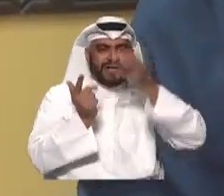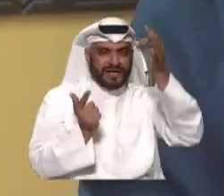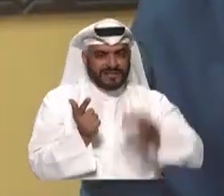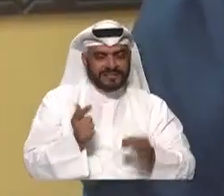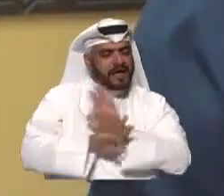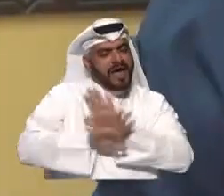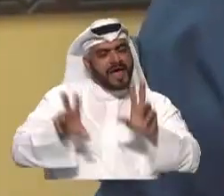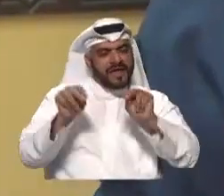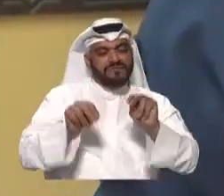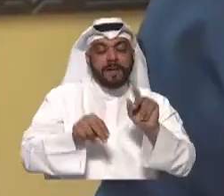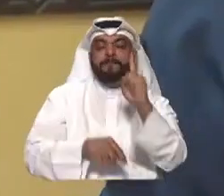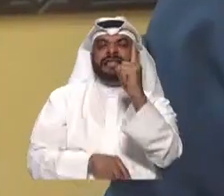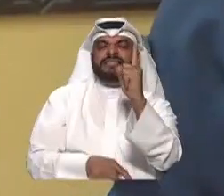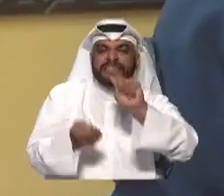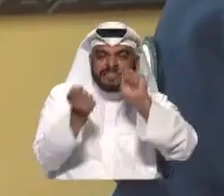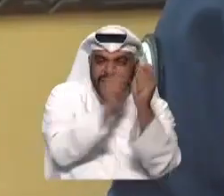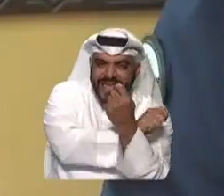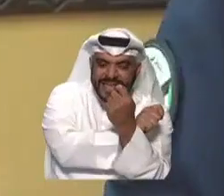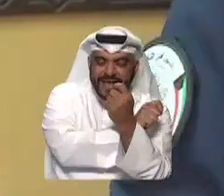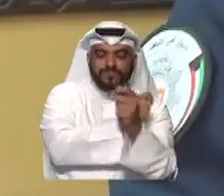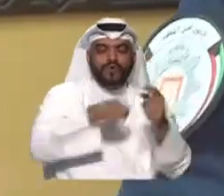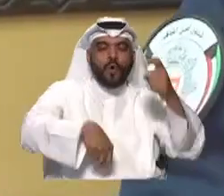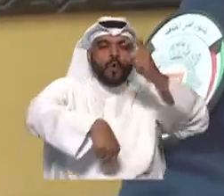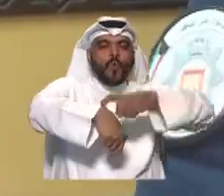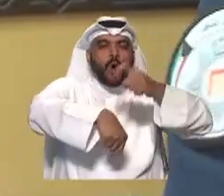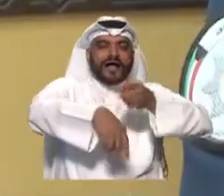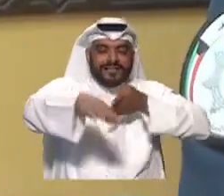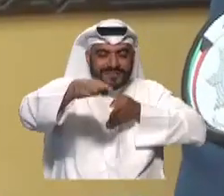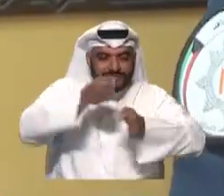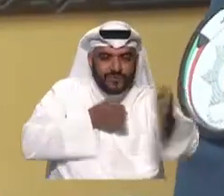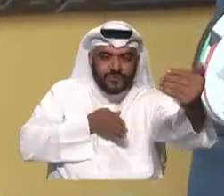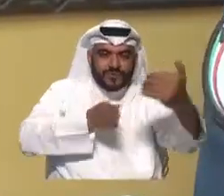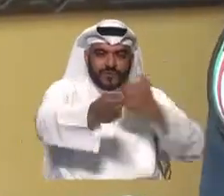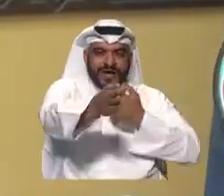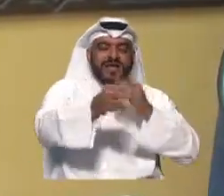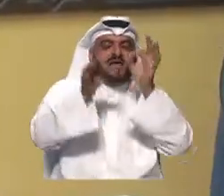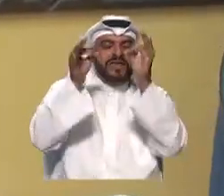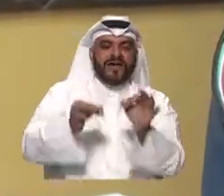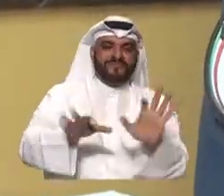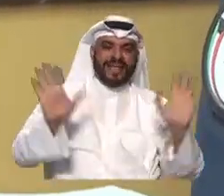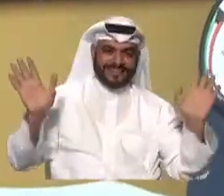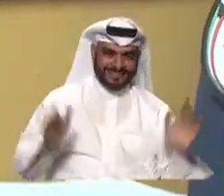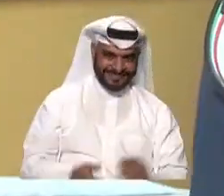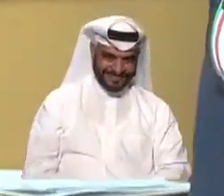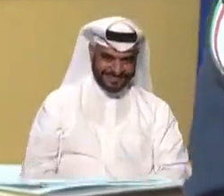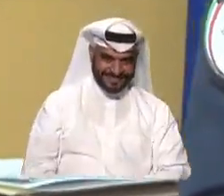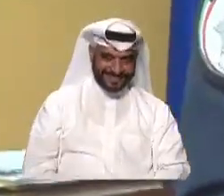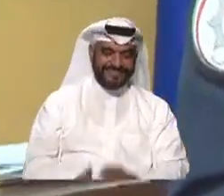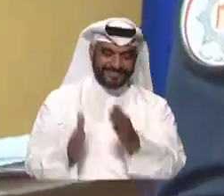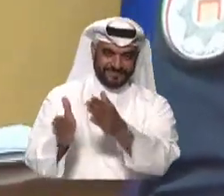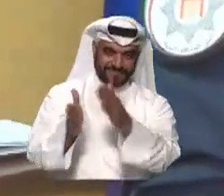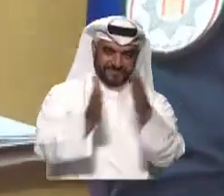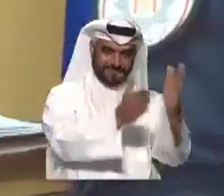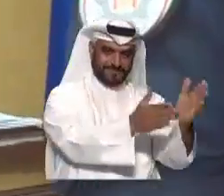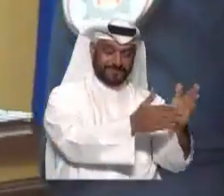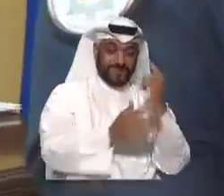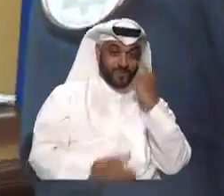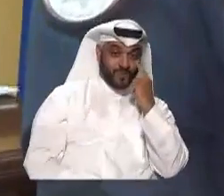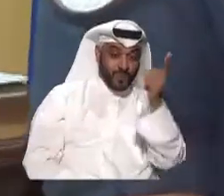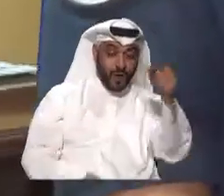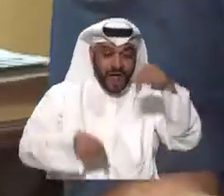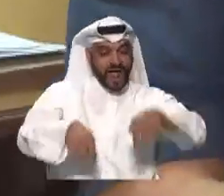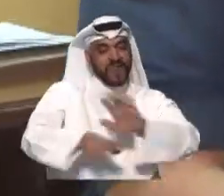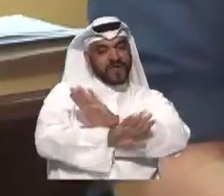الدخول المسائي ووقت الخروج نفسه والشروط نفسها. من يتابع ويشاهد أيضا ويتواصل من خلال وسائل